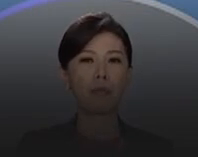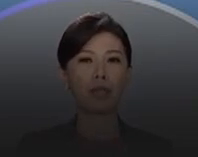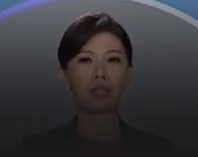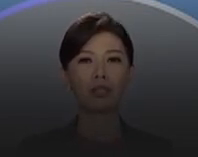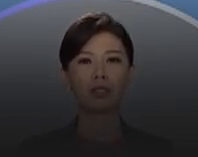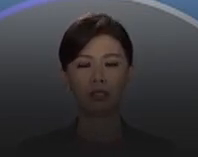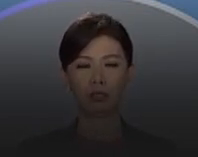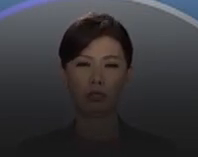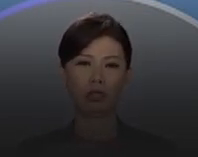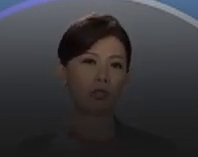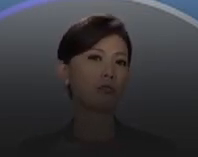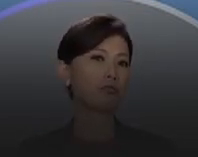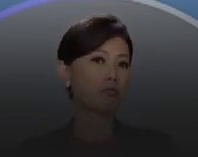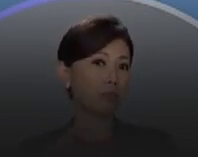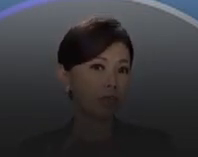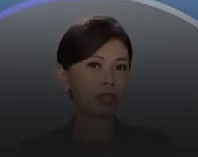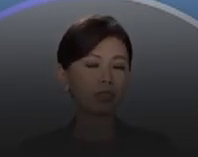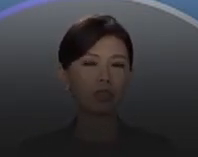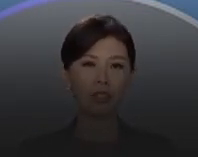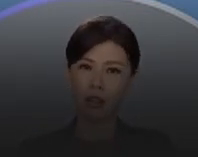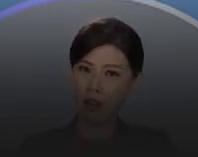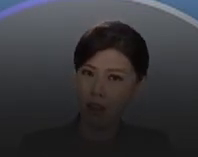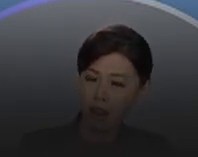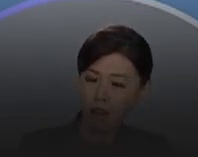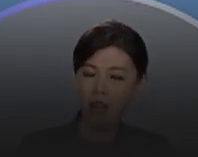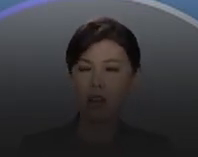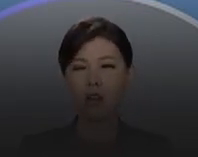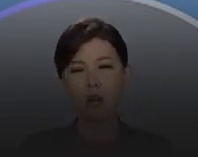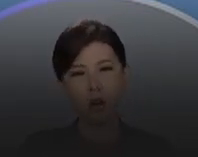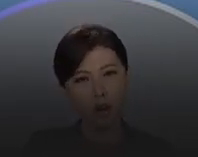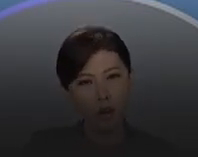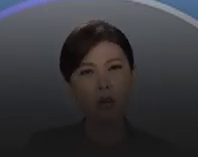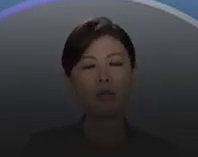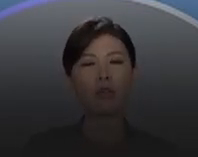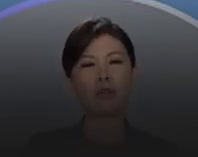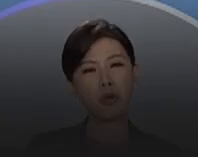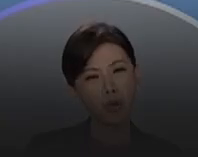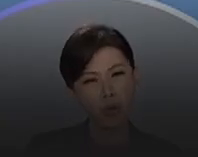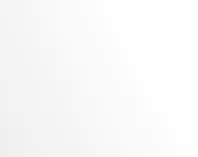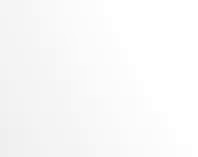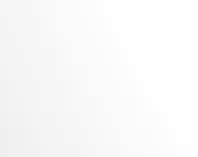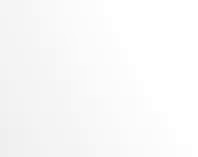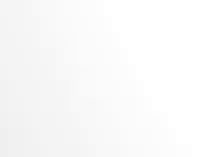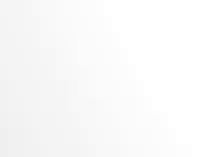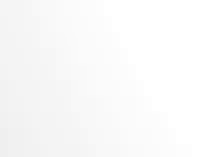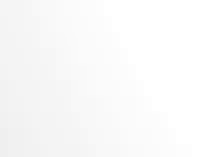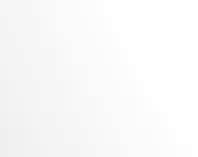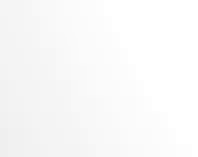蔡英文不一样，我会以劳工、农民、渔民、庶民为第一执政优先考量。谢谢。